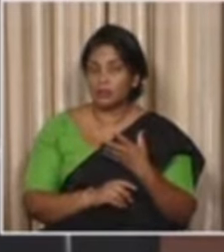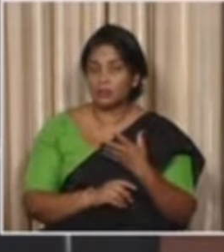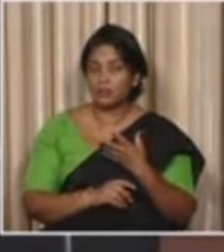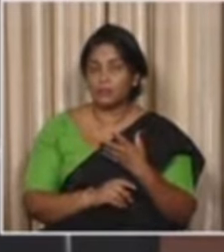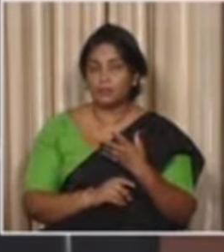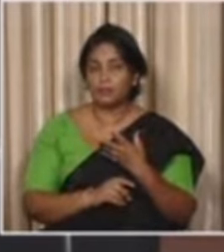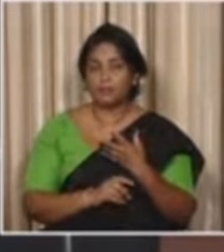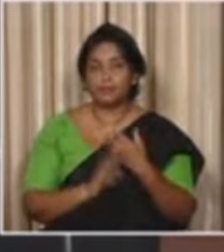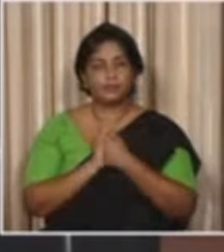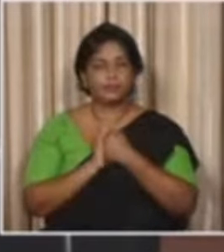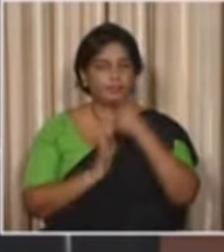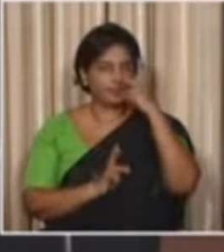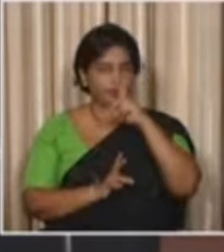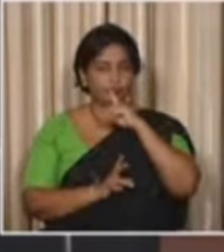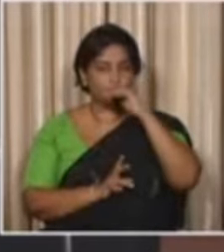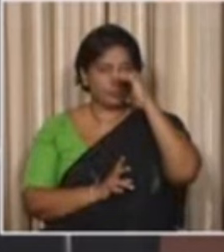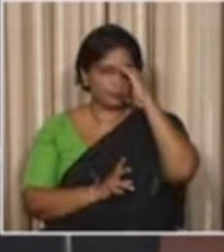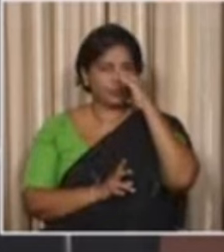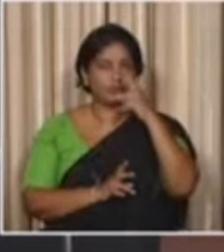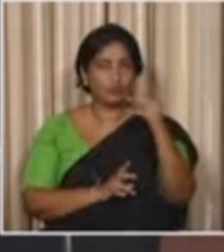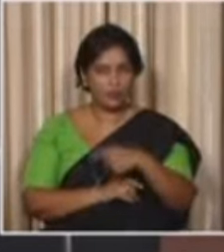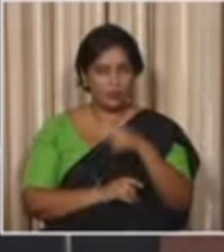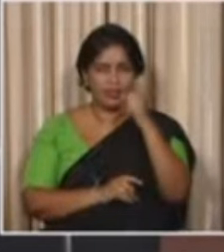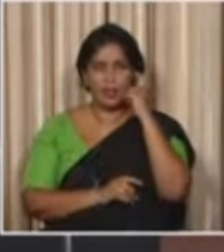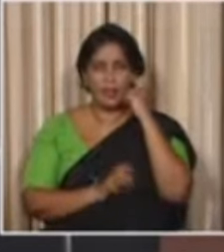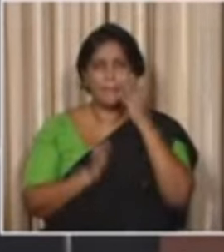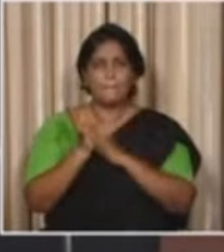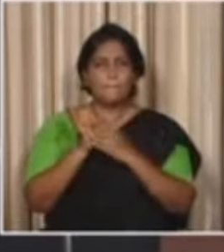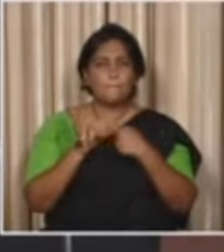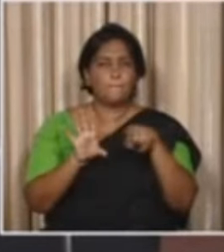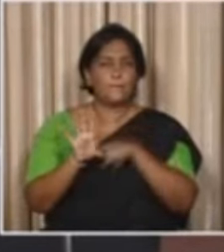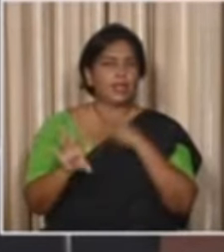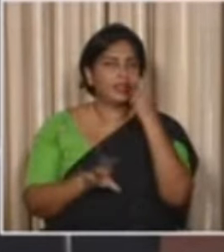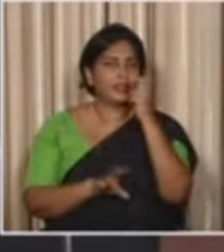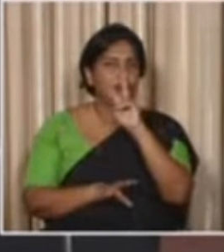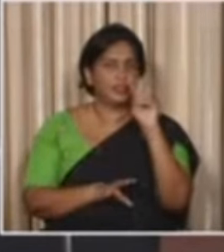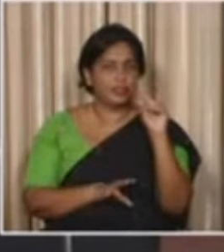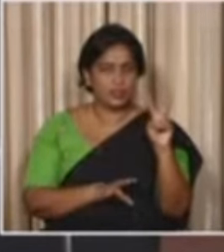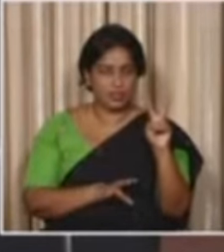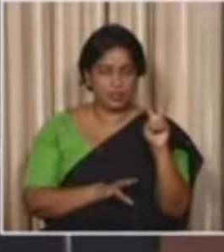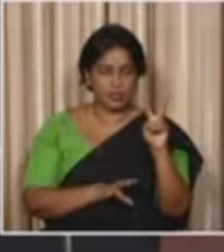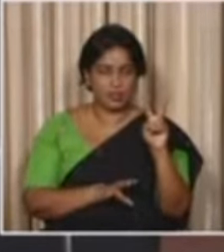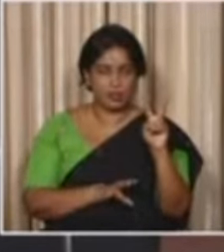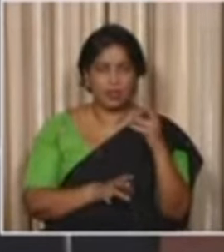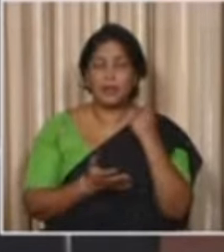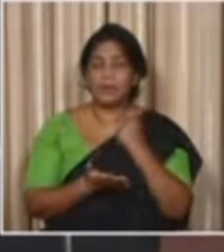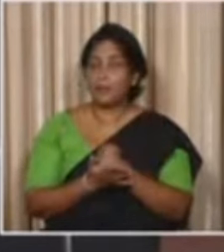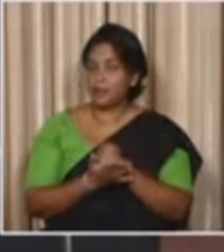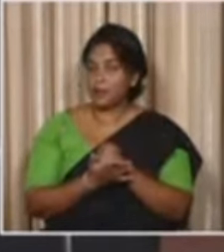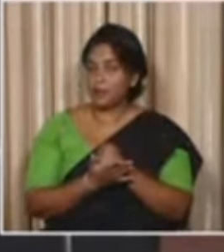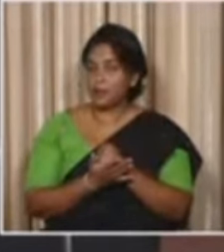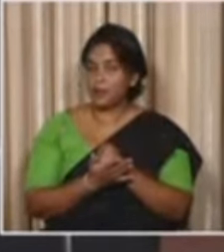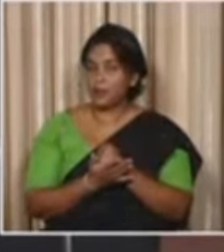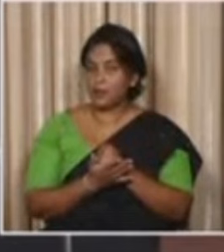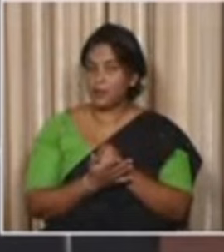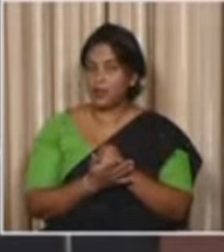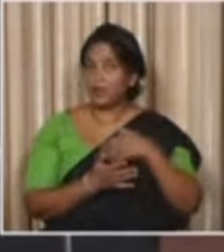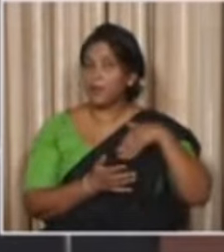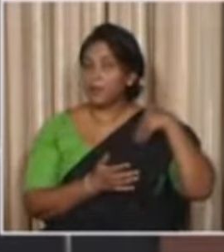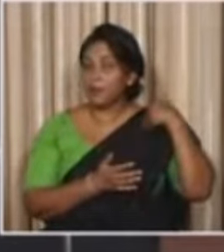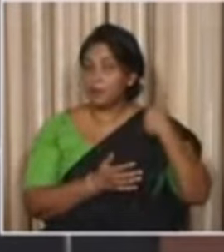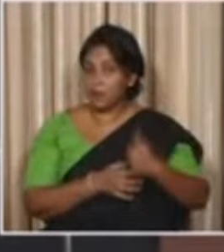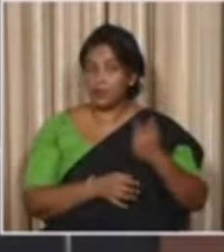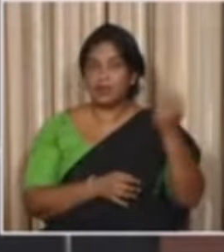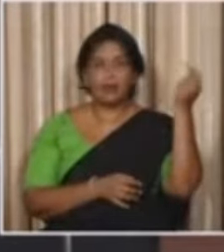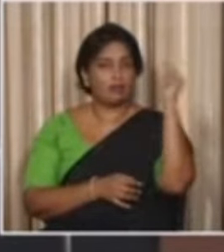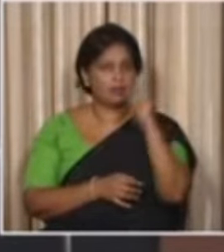හෙලිදරව් උනේ ගරු නියෝජ්‍ය කතාරයකට උනේ දහසක් මතකදී මැයි මාසේ 2022 මහා බැංකුවේ ප්‍රධානියල්